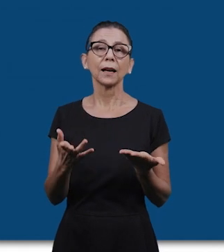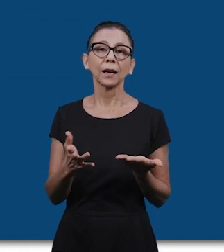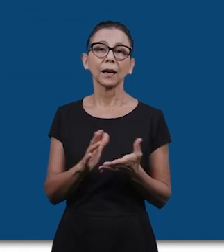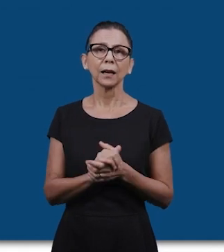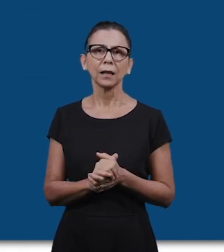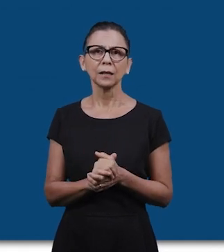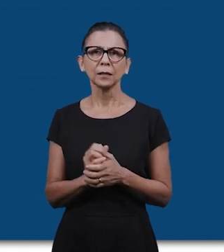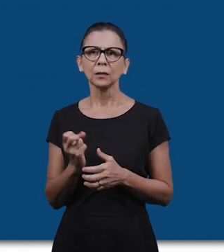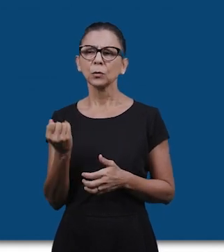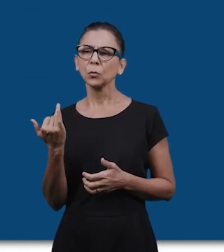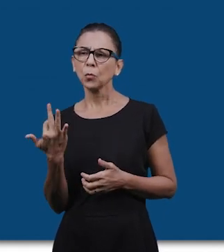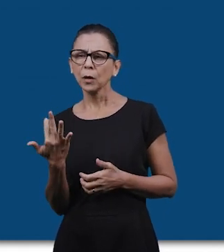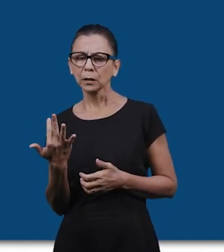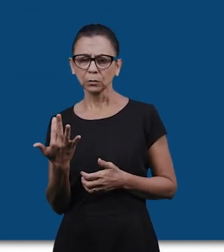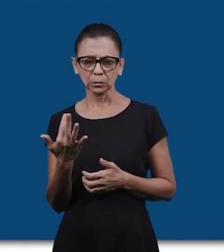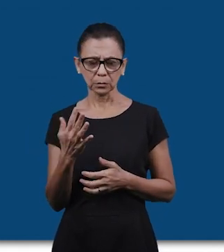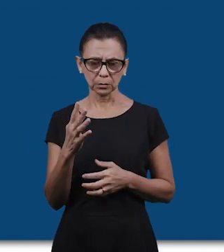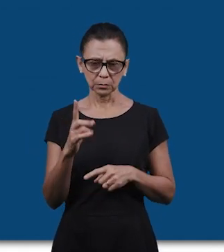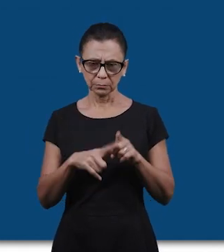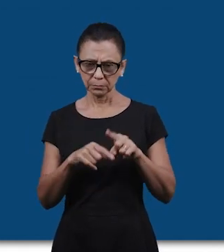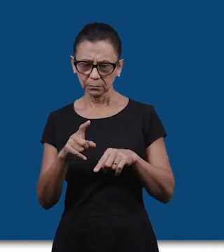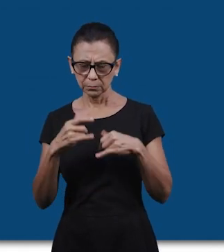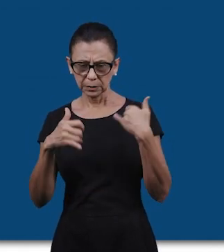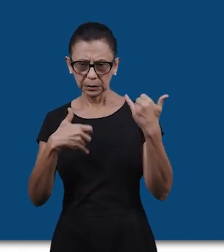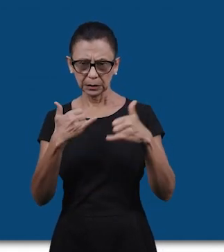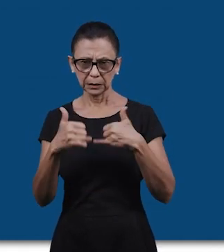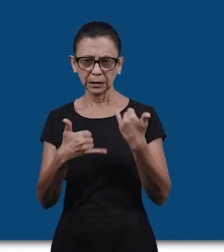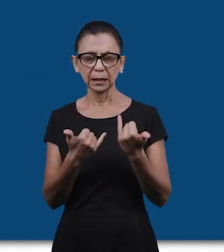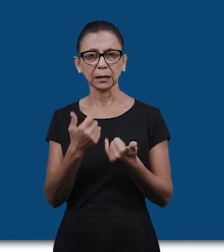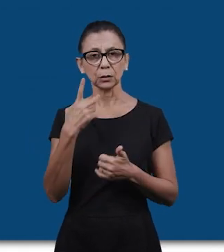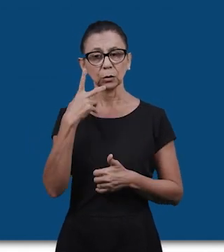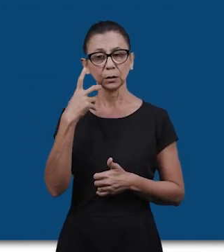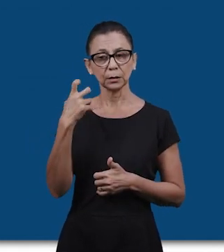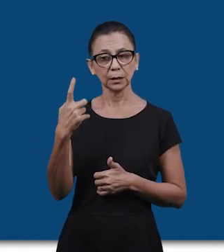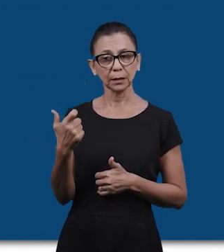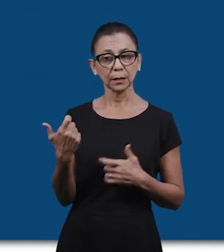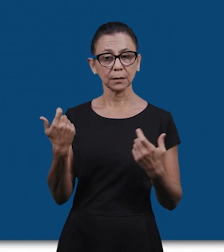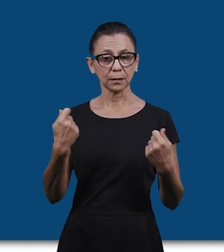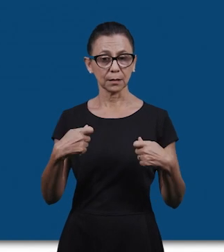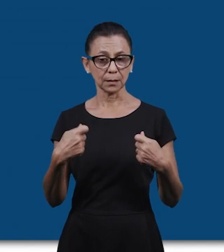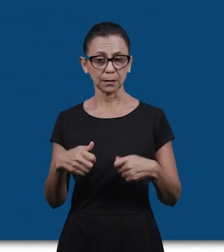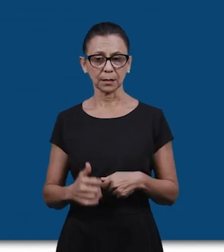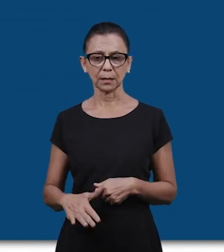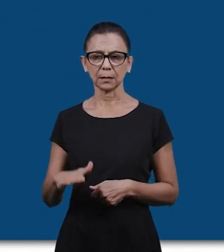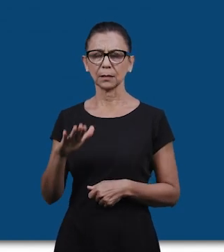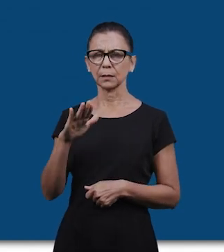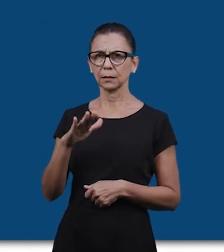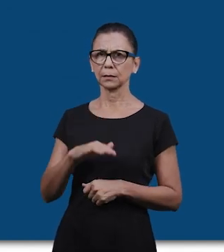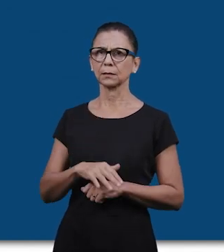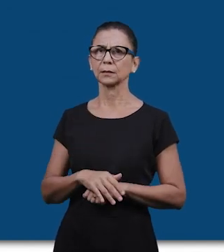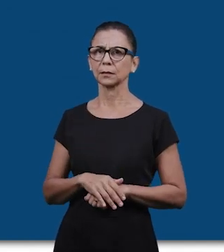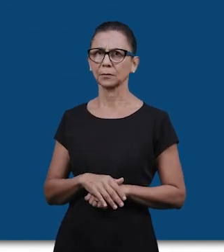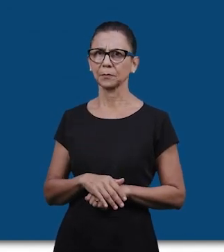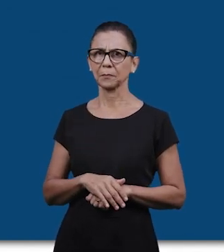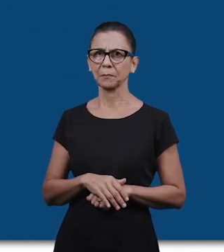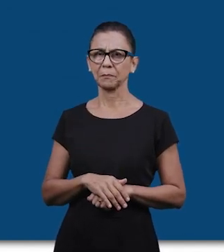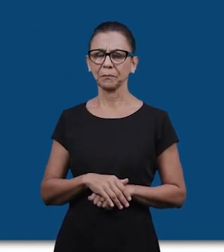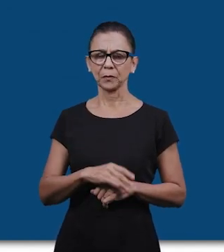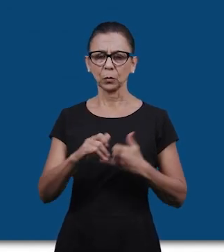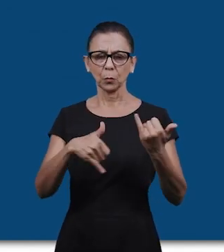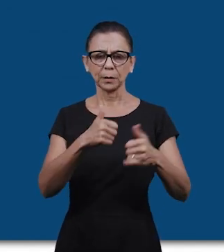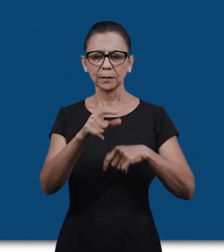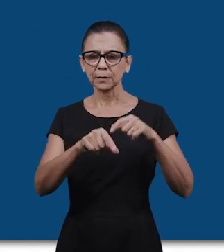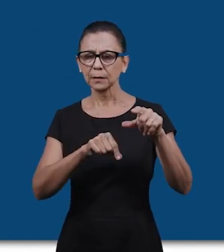et acquérir? Donc, par rapport à la qualité et les intérêts. Alors, est-ce que les intérêts